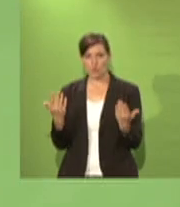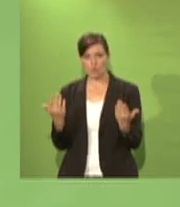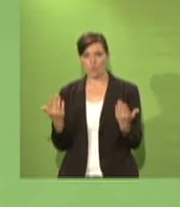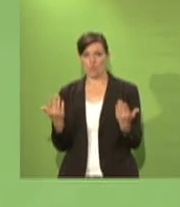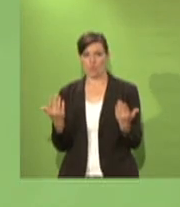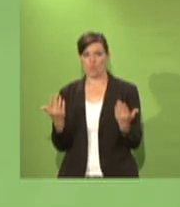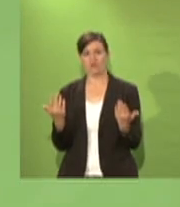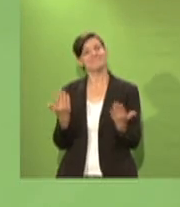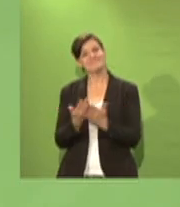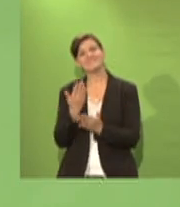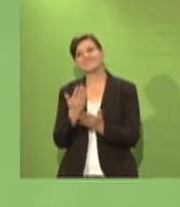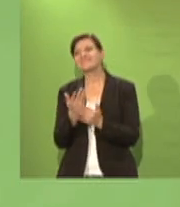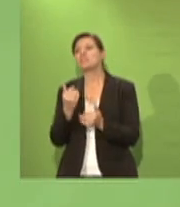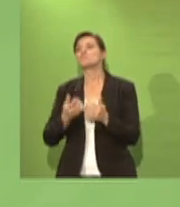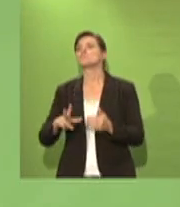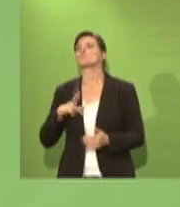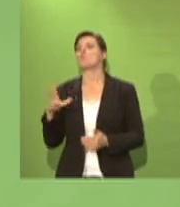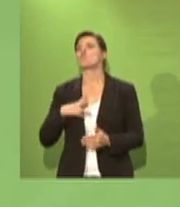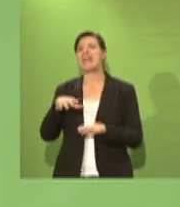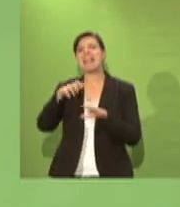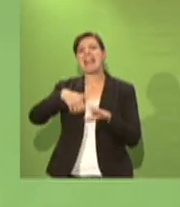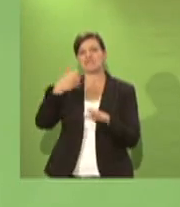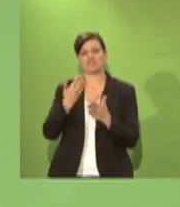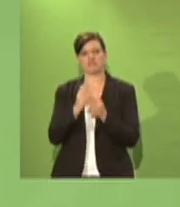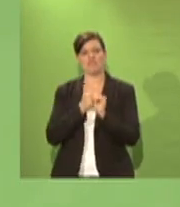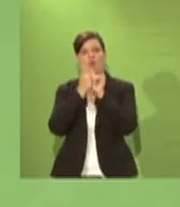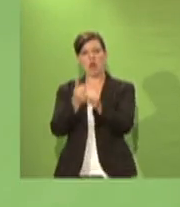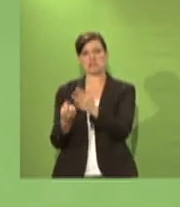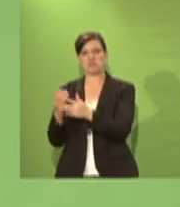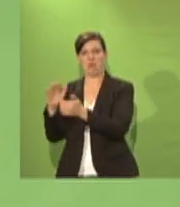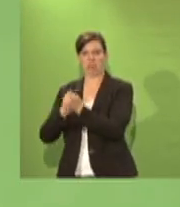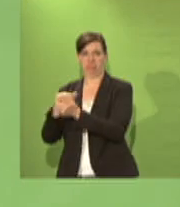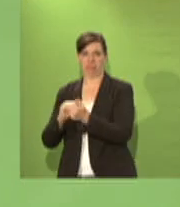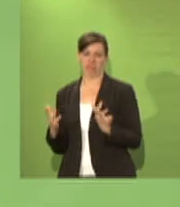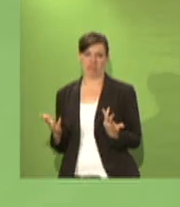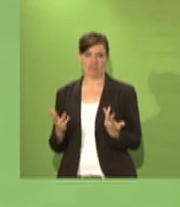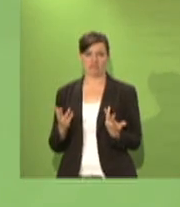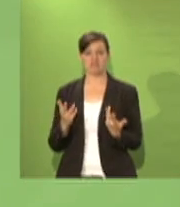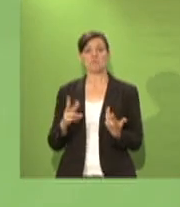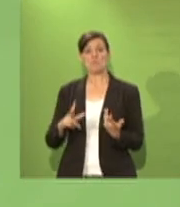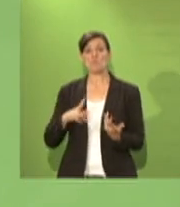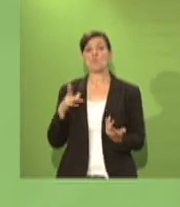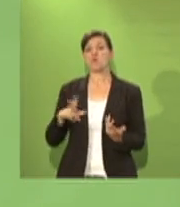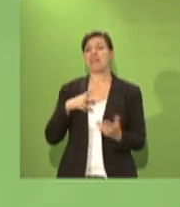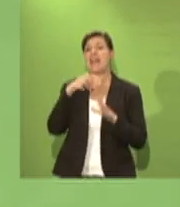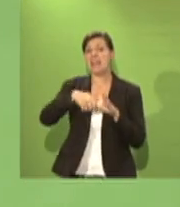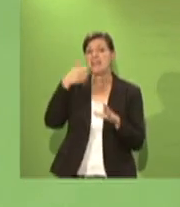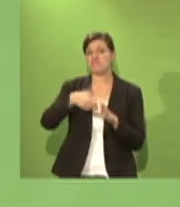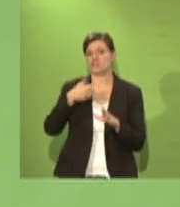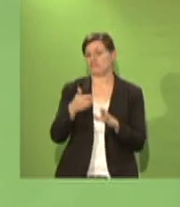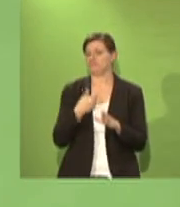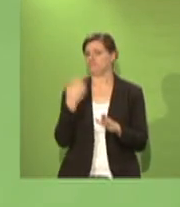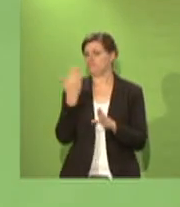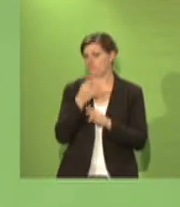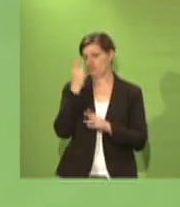sogenannten modernen Landwirtschaft. Und den Begriff moderne Landwirtschaft, ich habe ihn ehrlich gesagt nie verstanden, denn was ist modern an